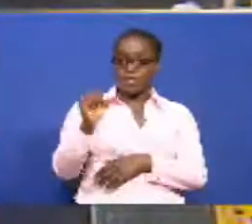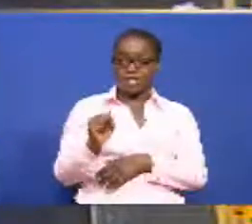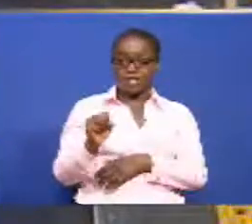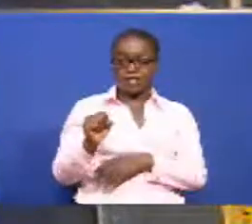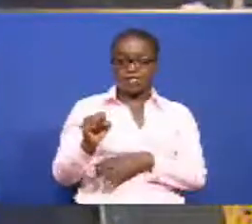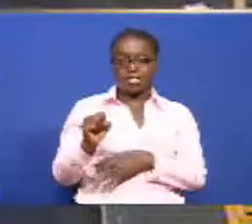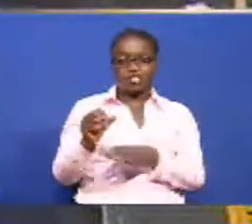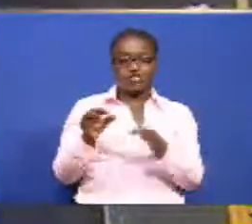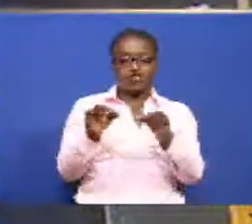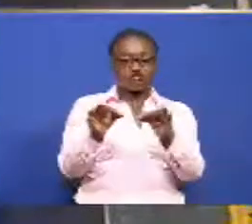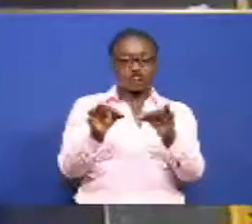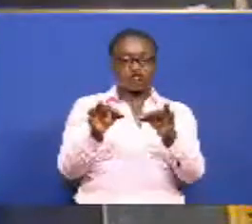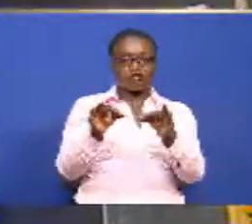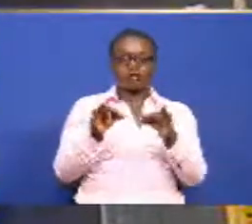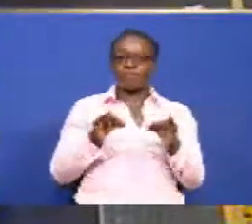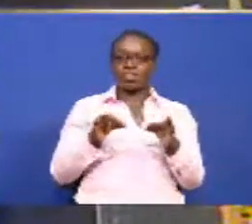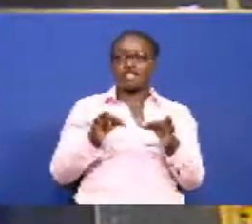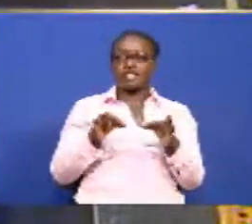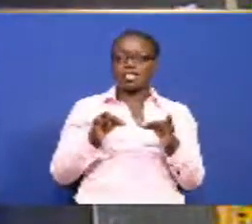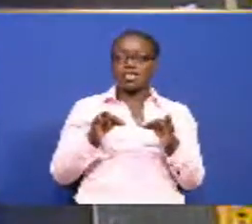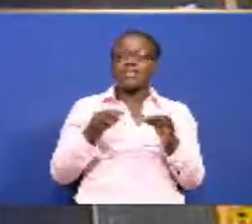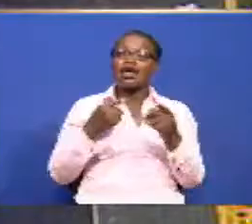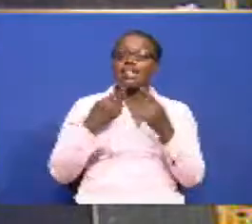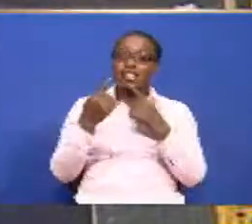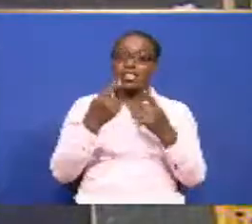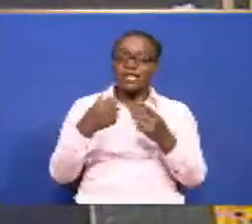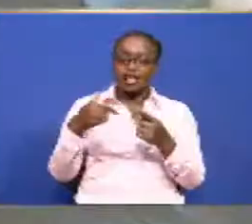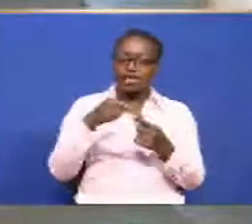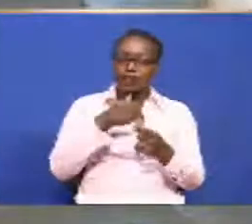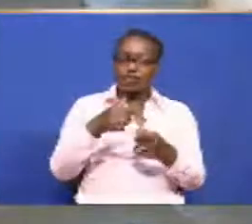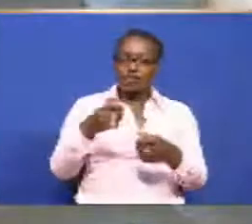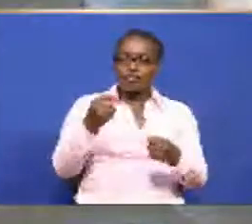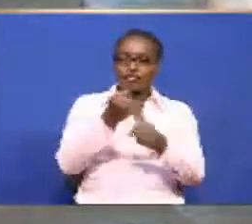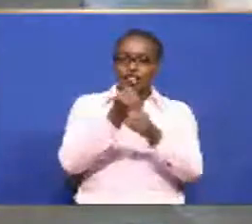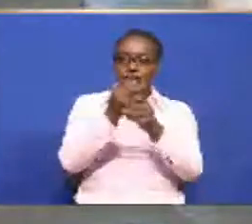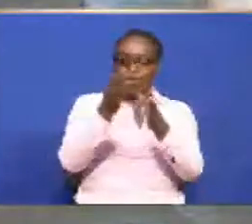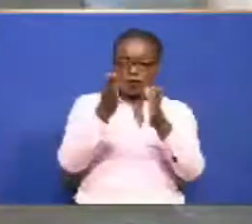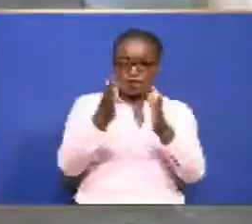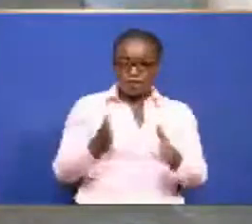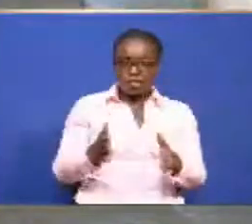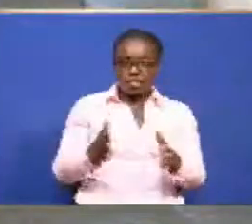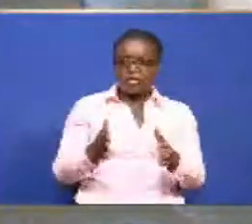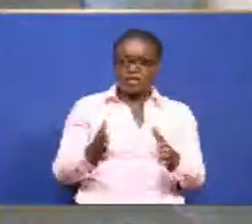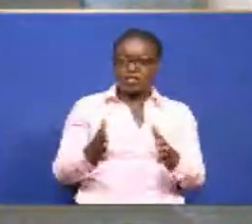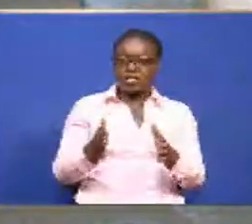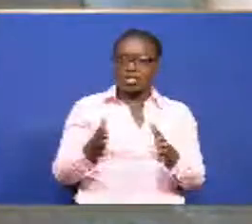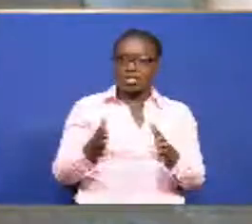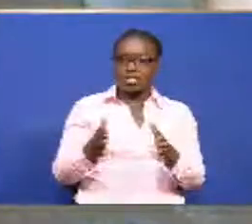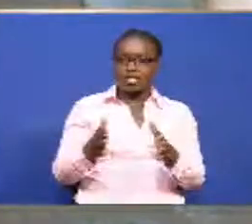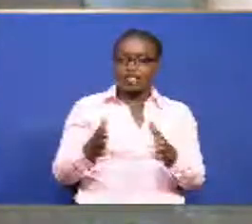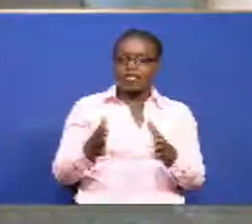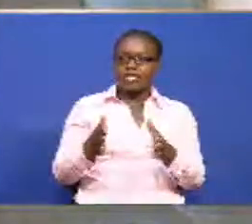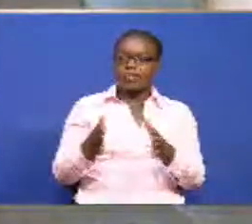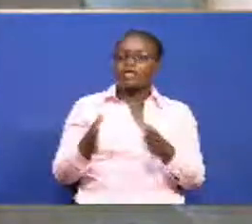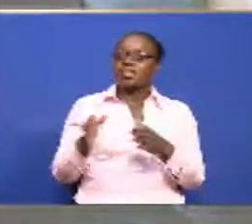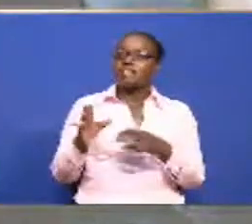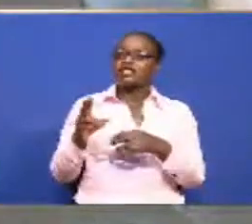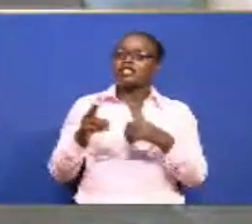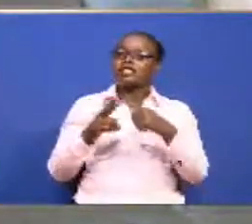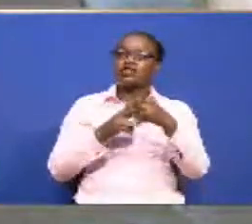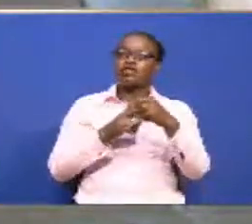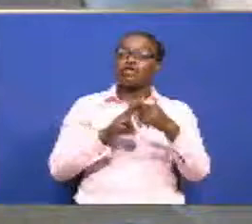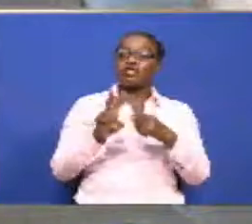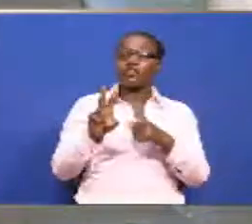anatuambia kwamba pamoja na washirika na wadau wake ni watu ni shilingi bilioni